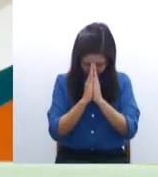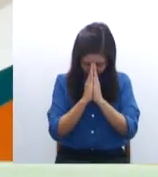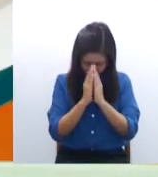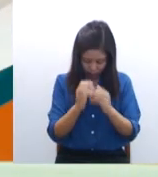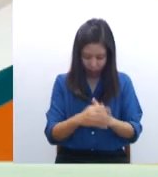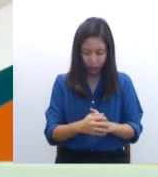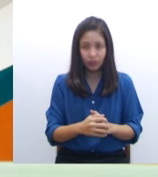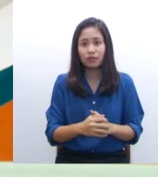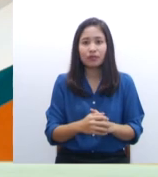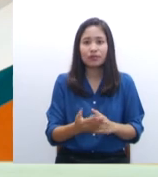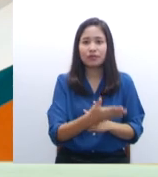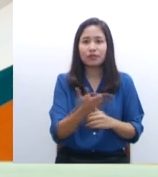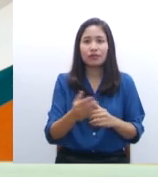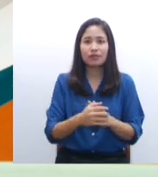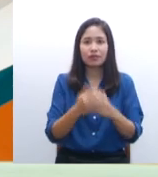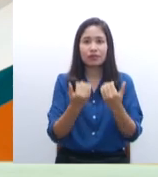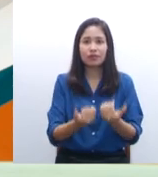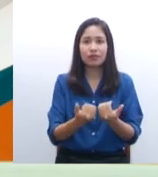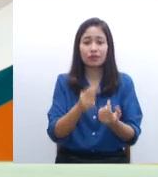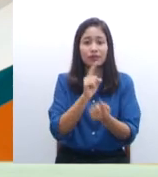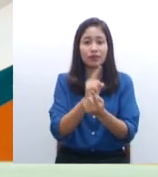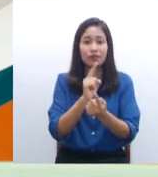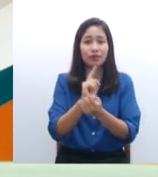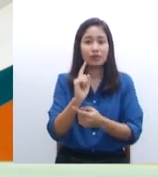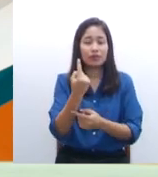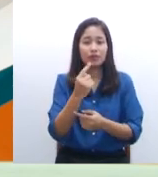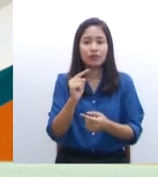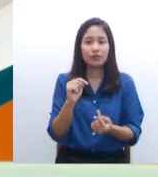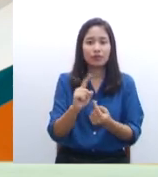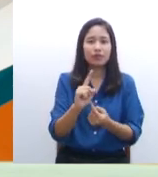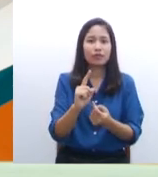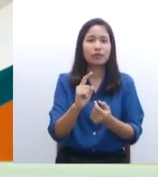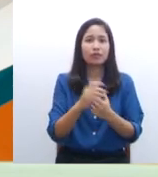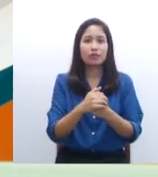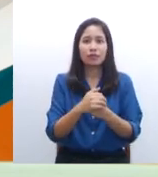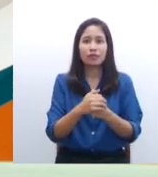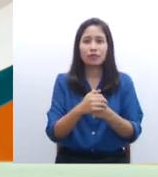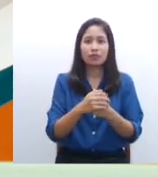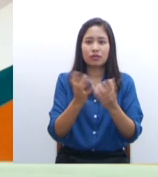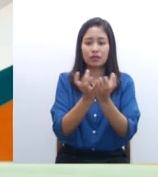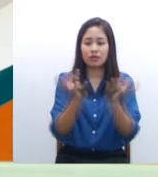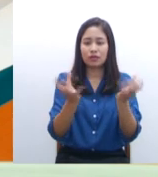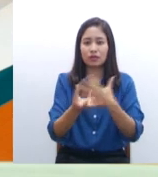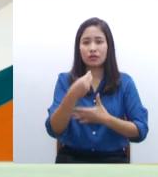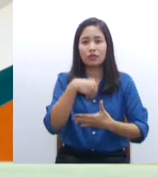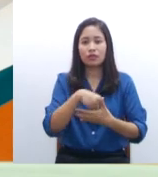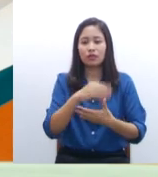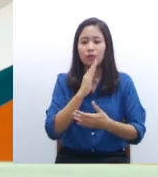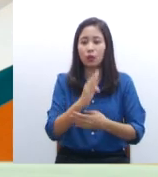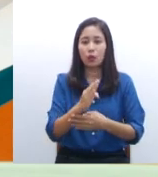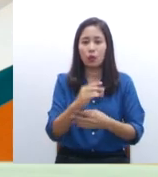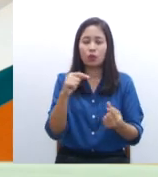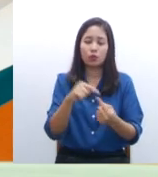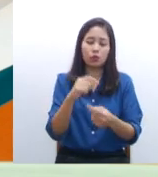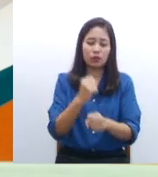สวัสดีครับทุกท่านครับวันนี้เรามาพบกันอีกครั้งครับในเรื่องของการประเมินคุณธรรมและความโปร่งใสในการดำเนินงานของ